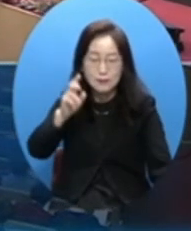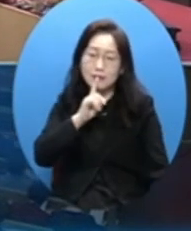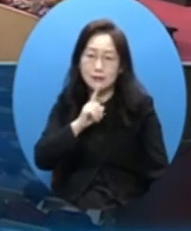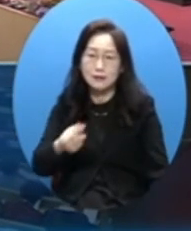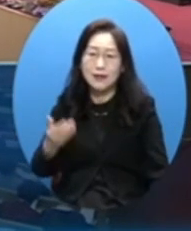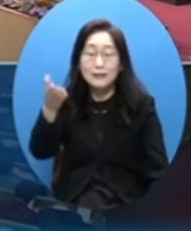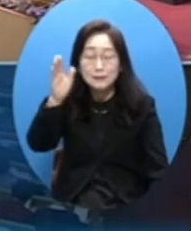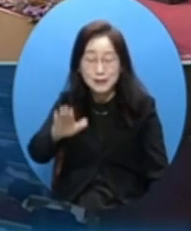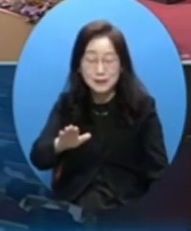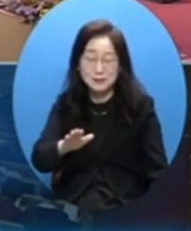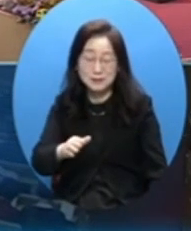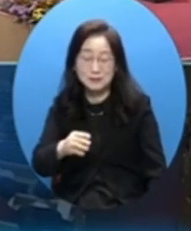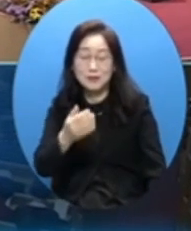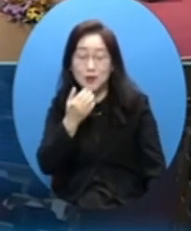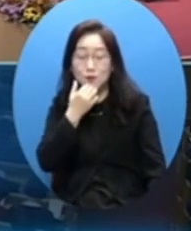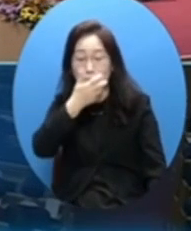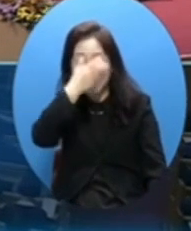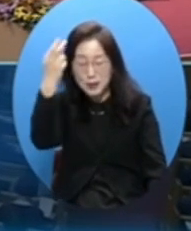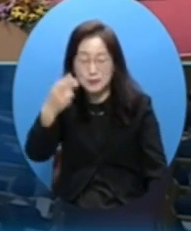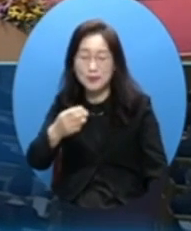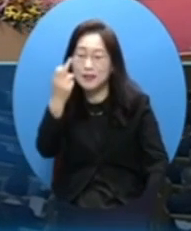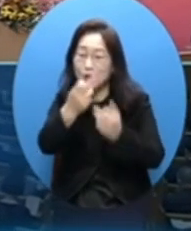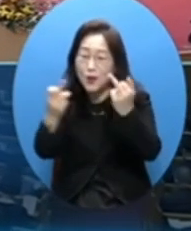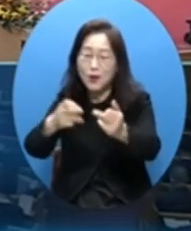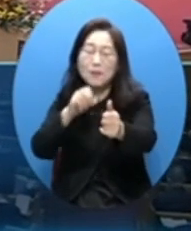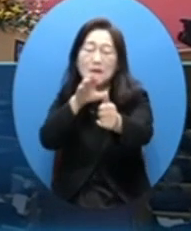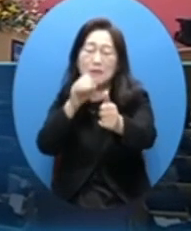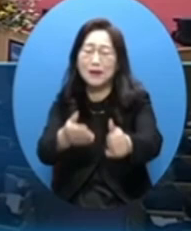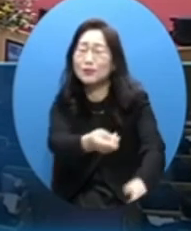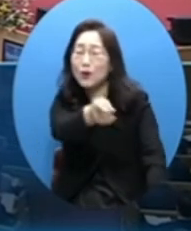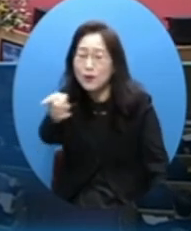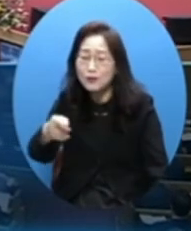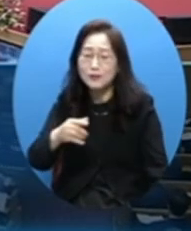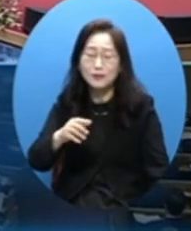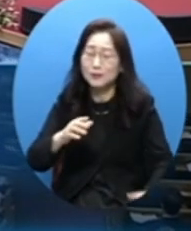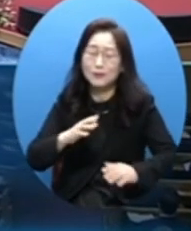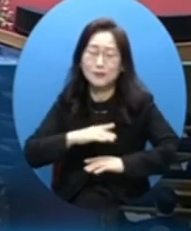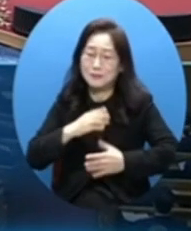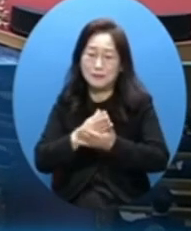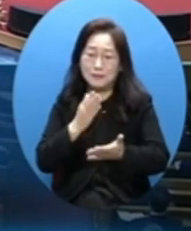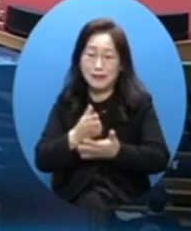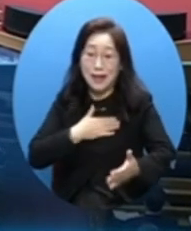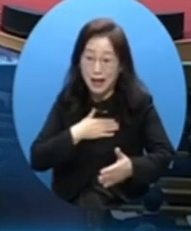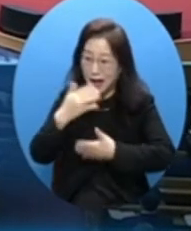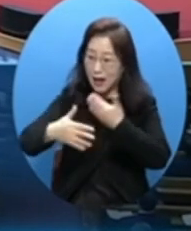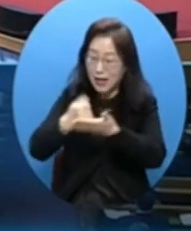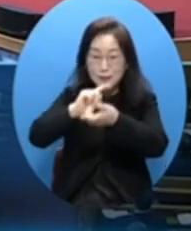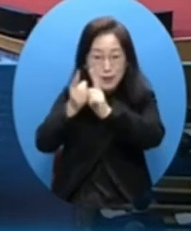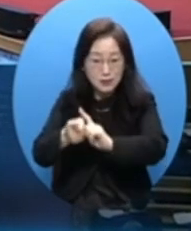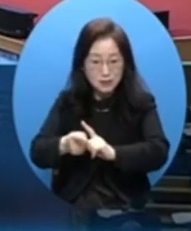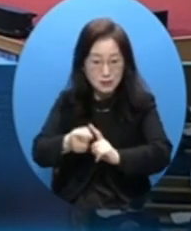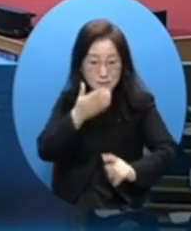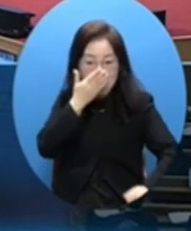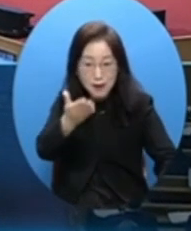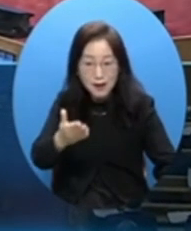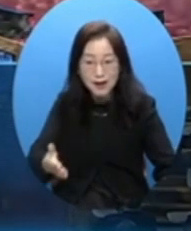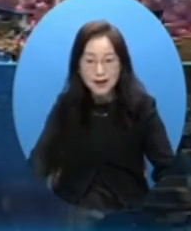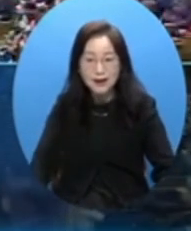19절로 20절입니다 요셉이 그들에게 이르되 두려워하지 마소서 내가 하나님을 대신하리이까